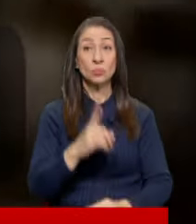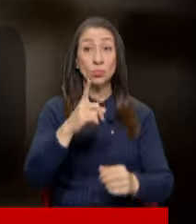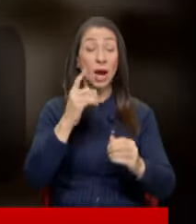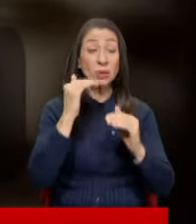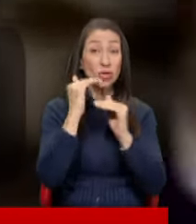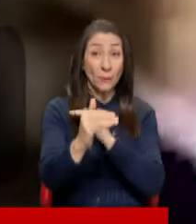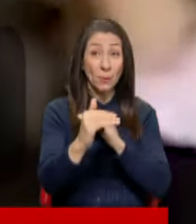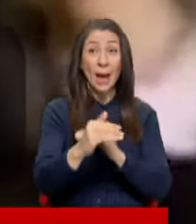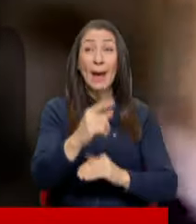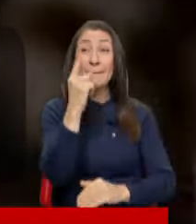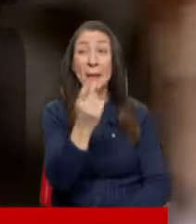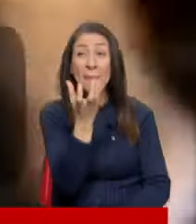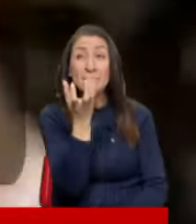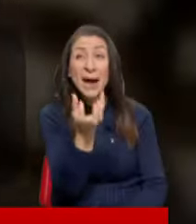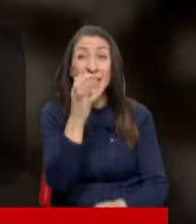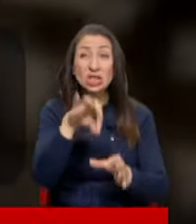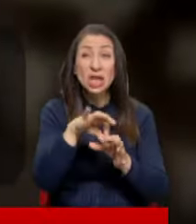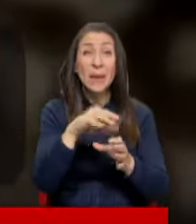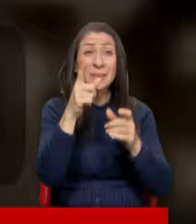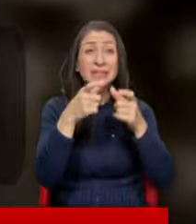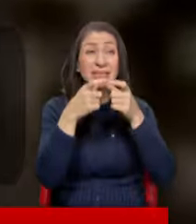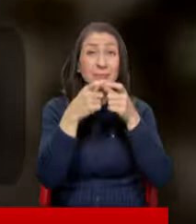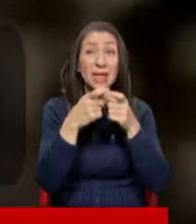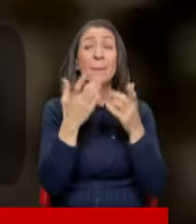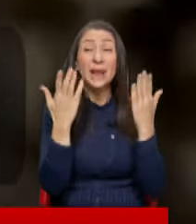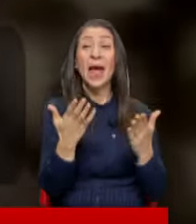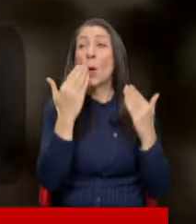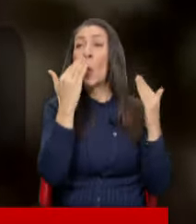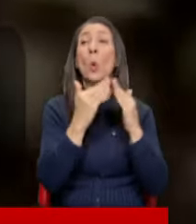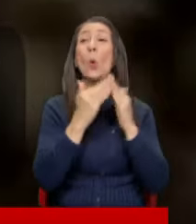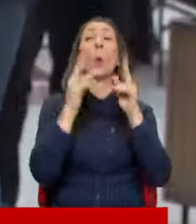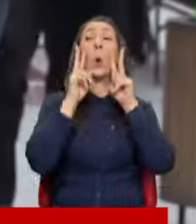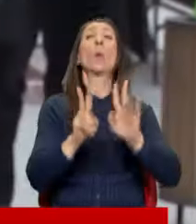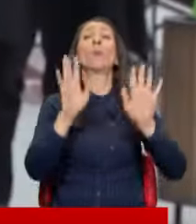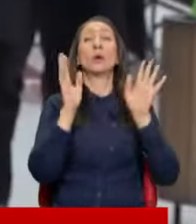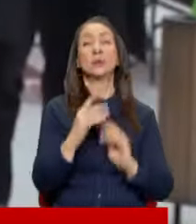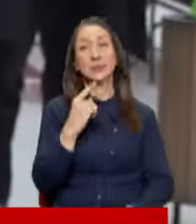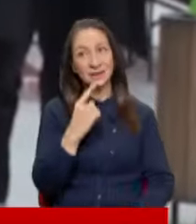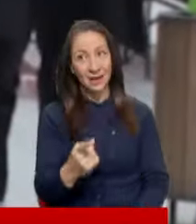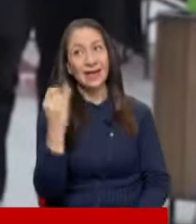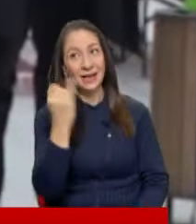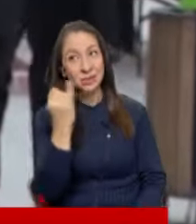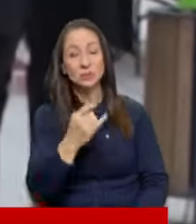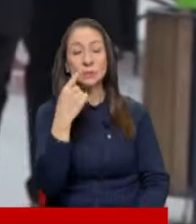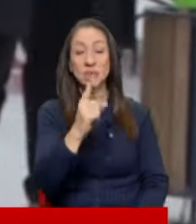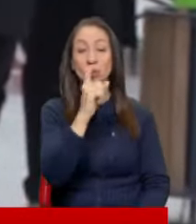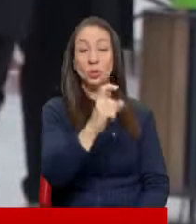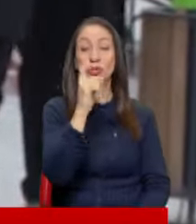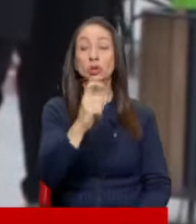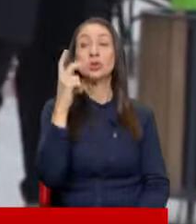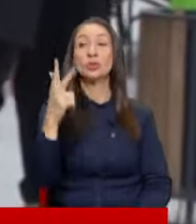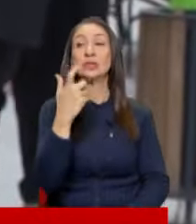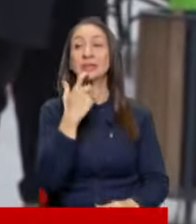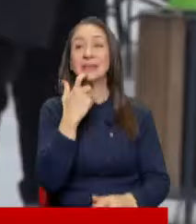millete bir bardak çayla bir simidi bile layık görmüyor diyerek eleştirmişti 1993